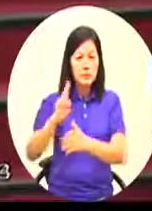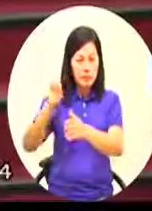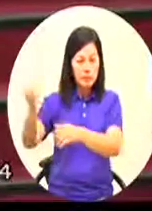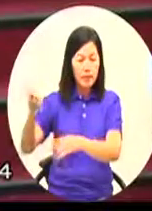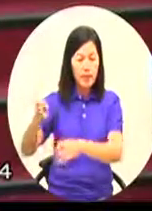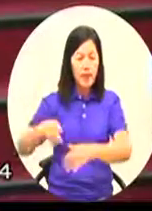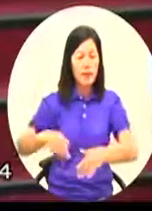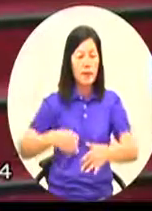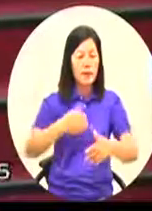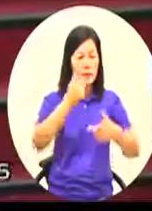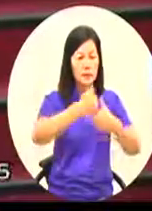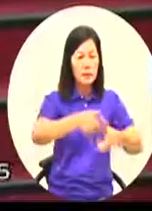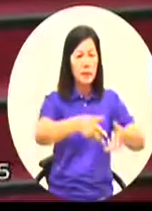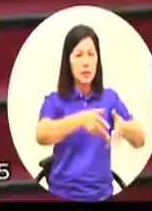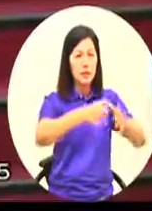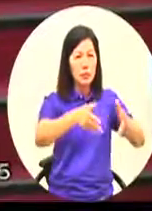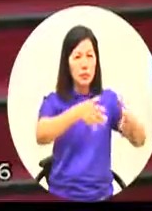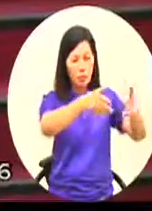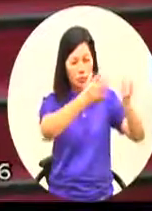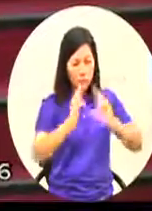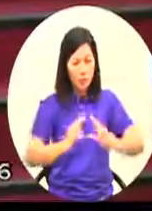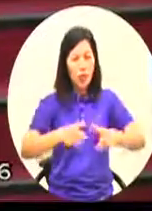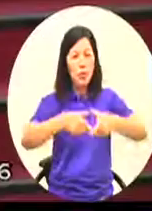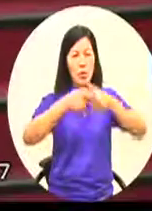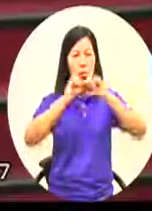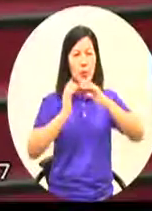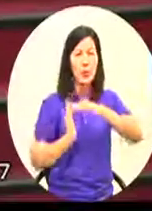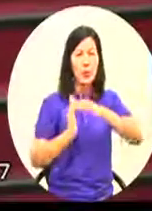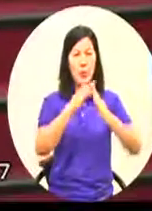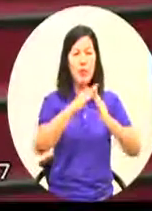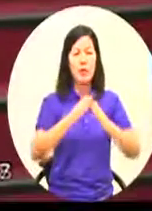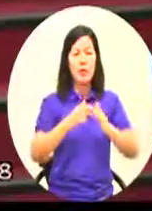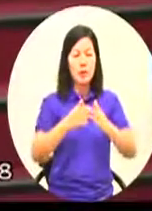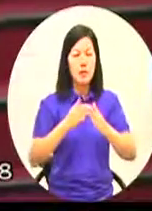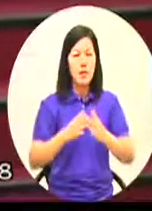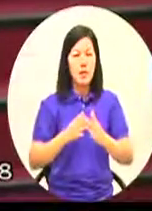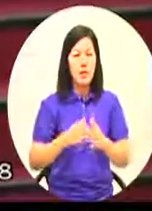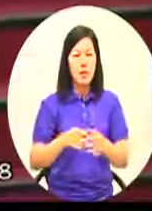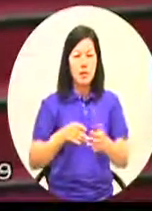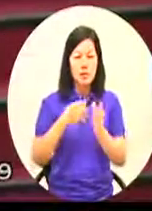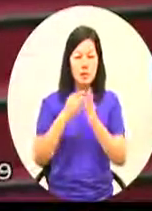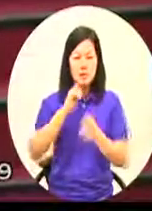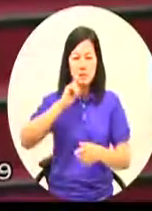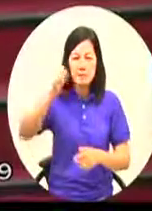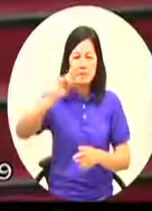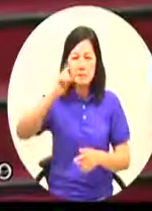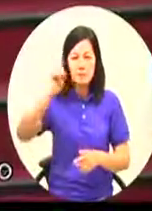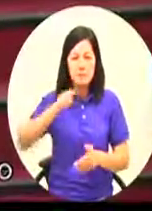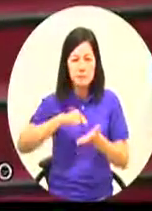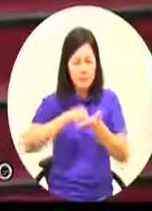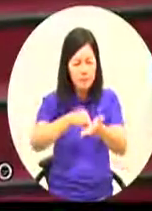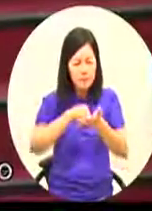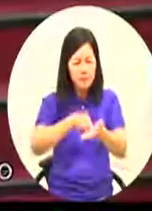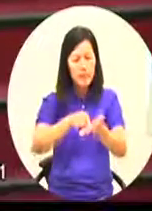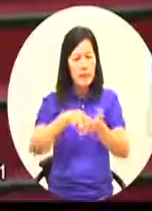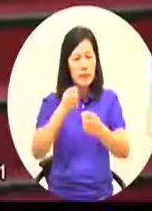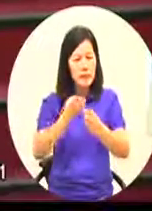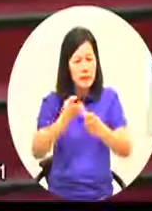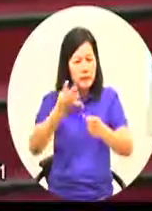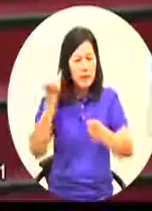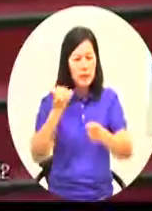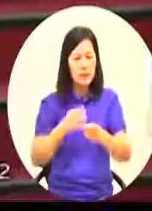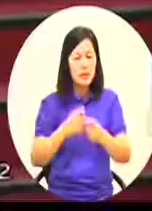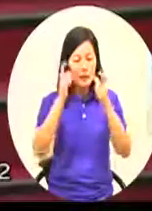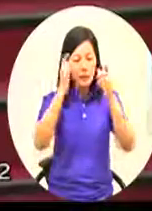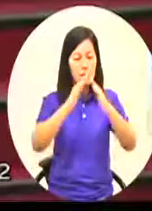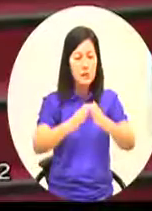国桥，因为我们已经沉寂了好几年啊。当然前面的中央政府啊，当时候只要是高雄